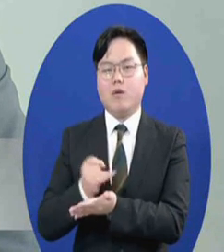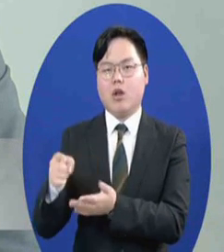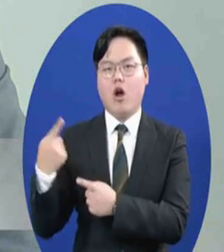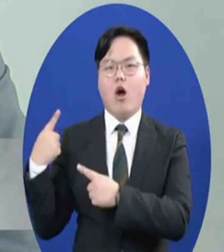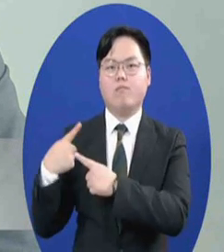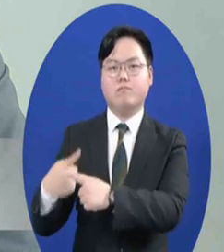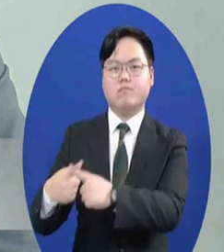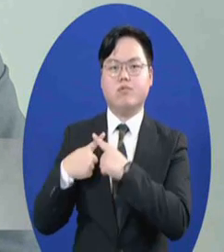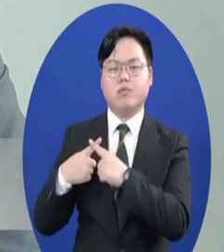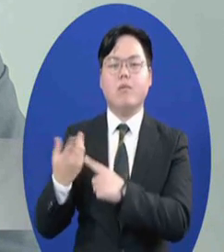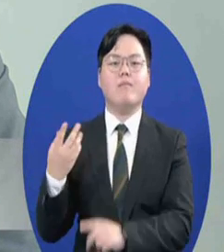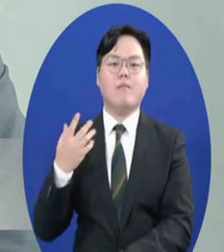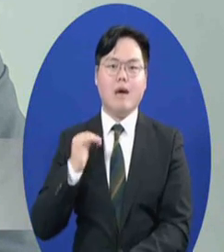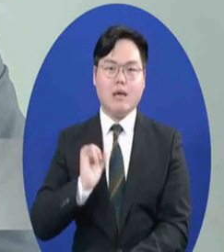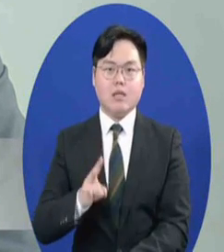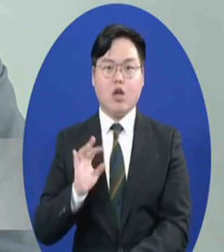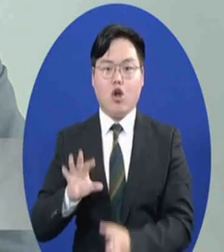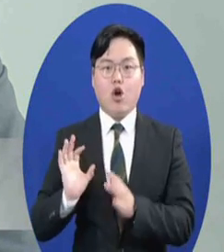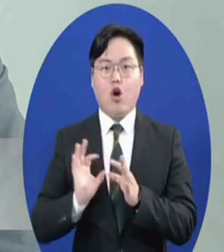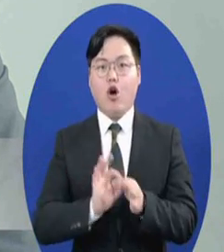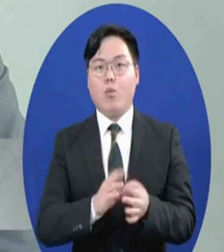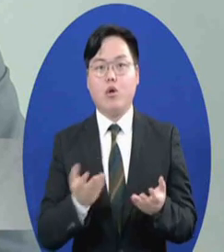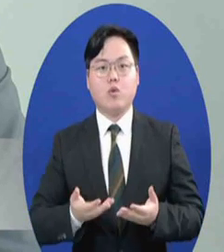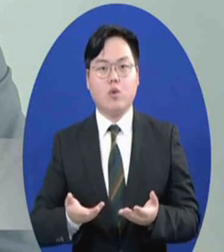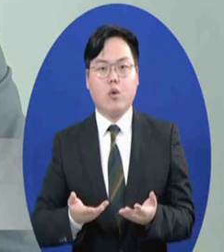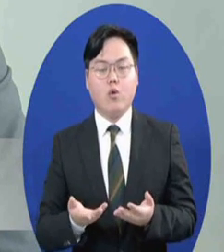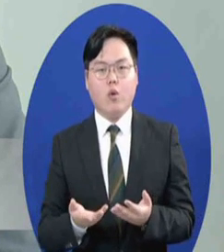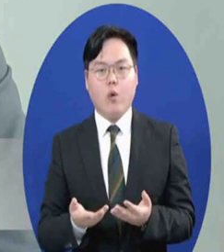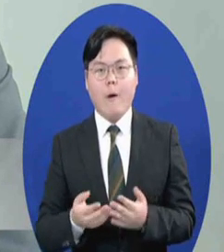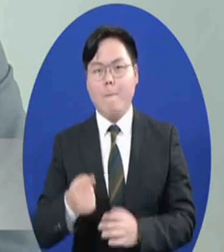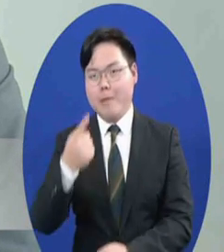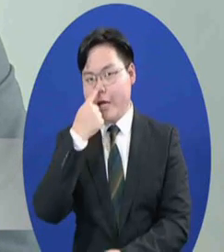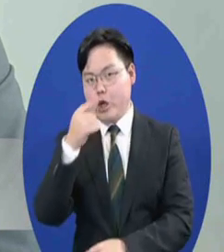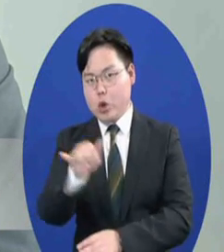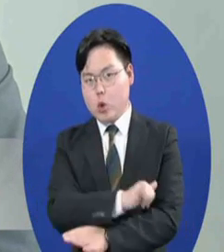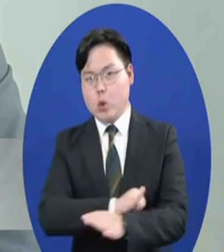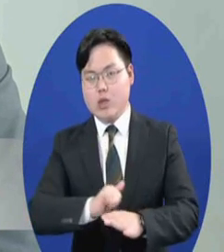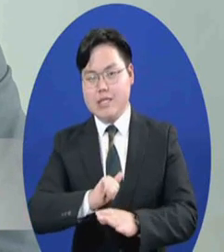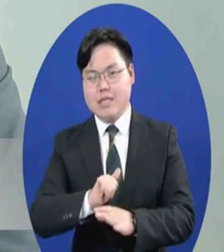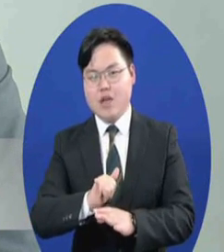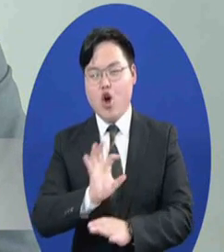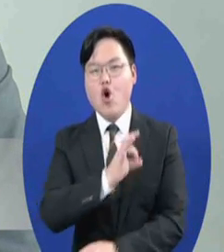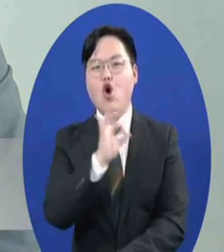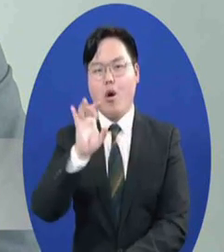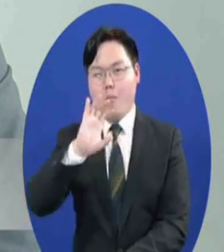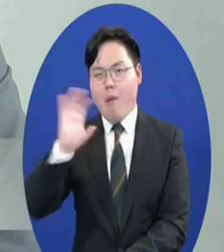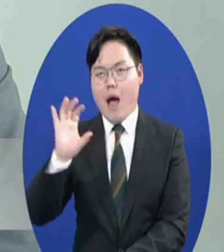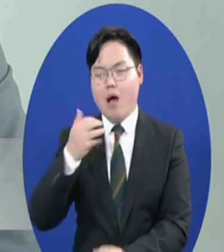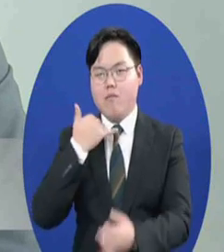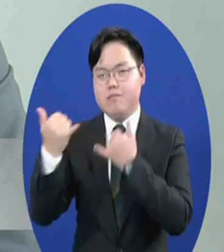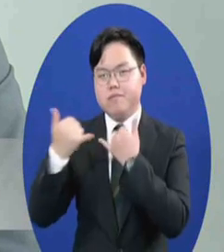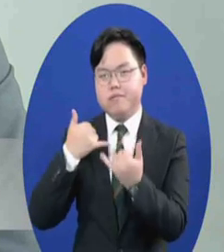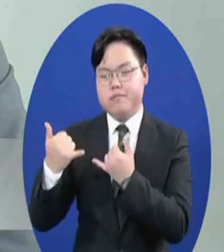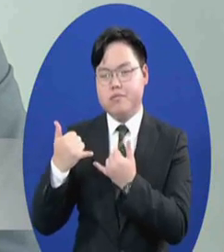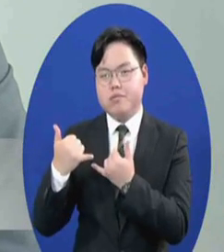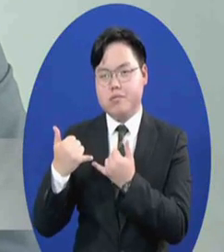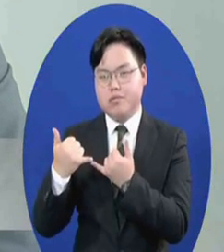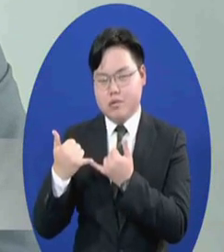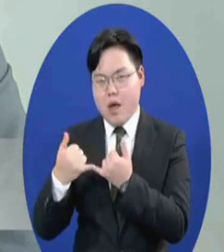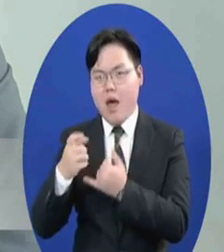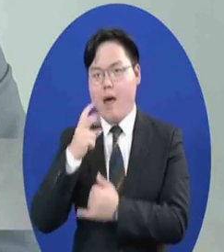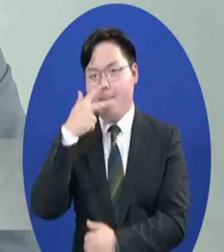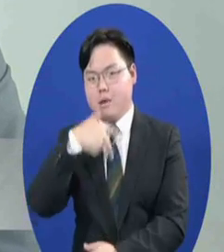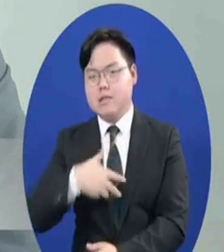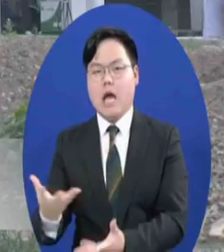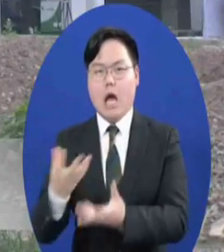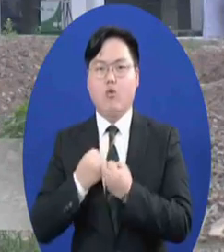тодорхой хэмжээний 20-ыг бол тавьсан байгаа. За үүнтэй холбоотойгоор бид нар бас бүгд нэрэн тогтоод дард улсын China Oil компанид бол холбогдож тухайн бараа бүтээгдэхүүнүүдийг